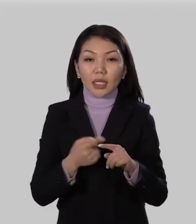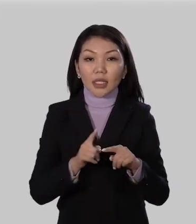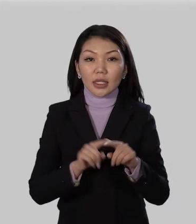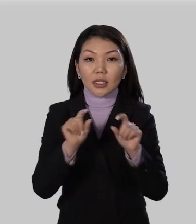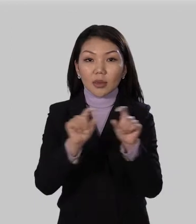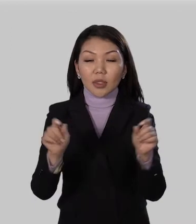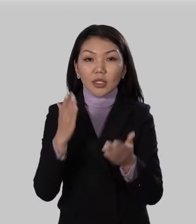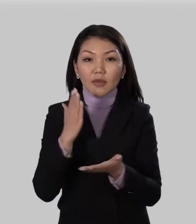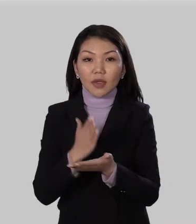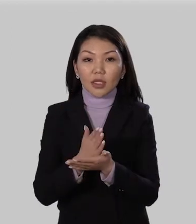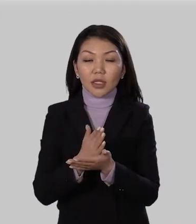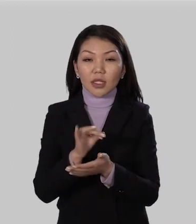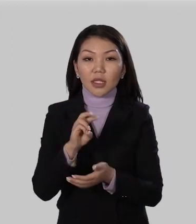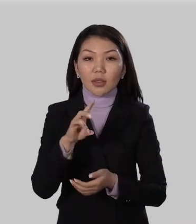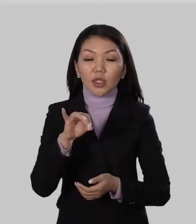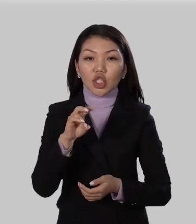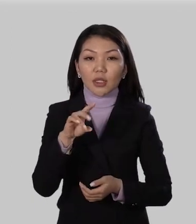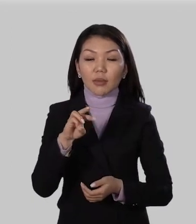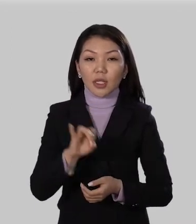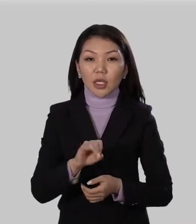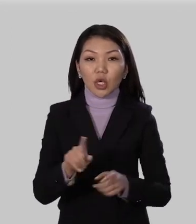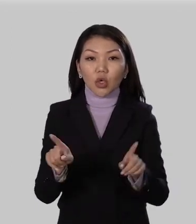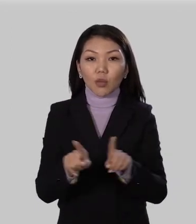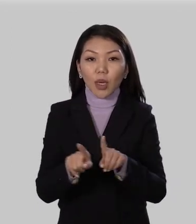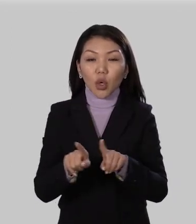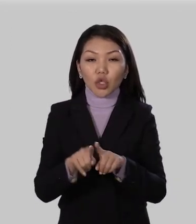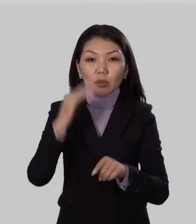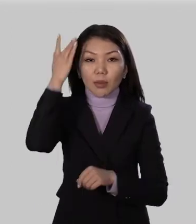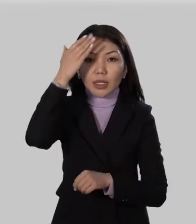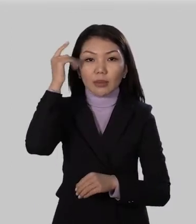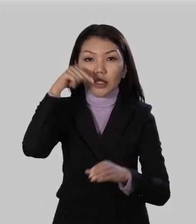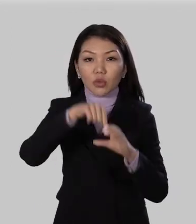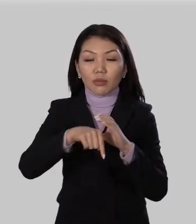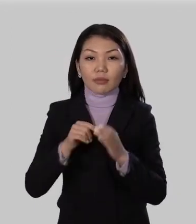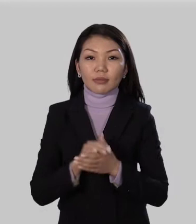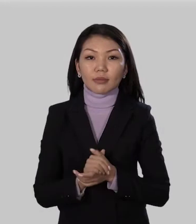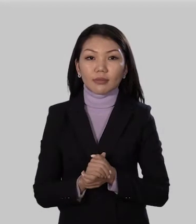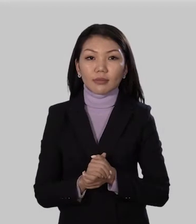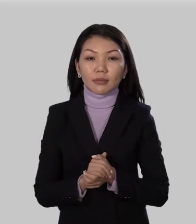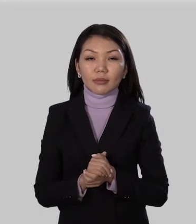Какие из этих пословиц являются синонимичными, то есть похожи по смыслу?